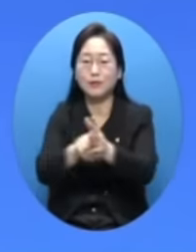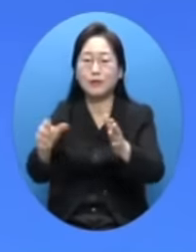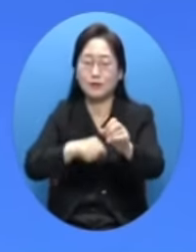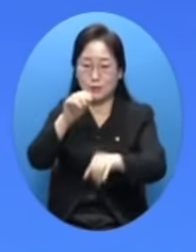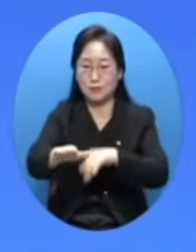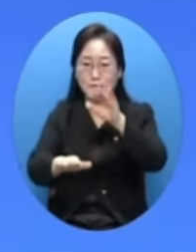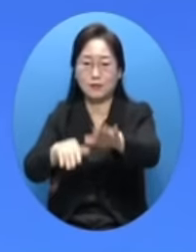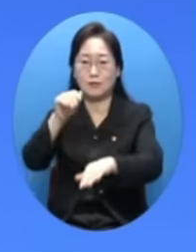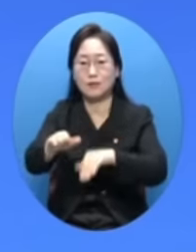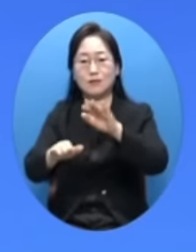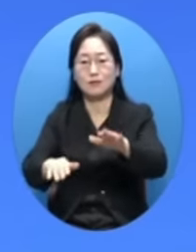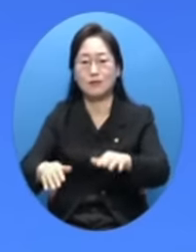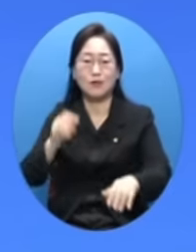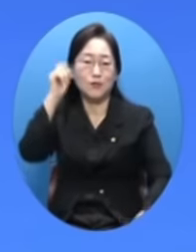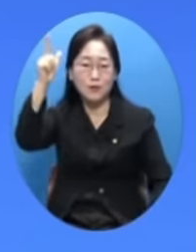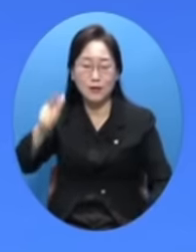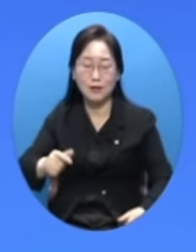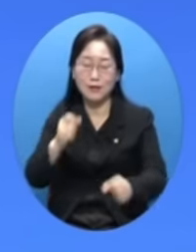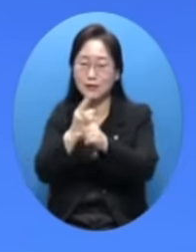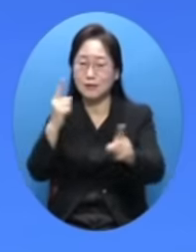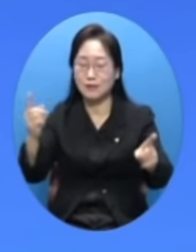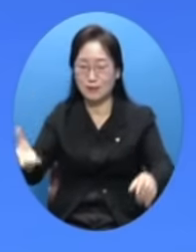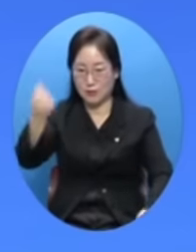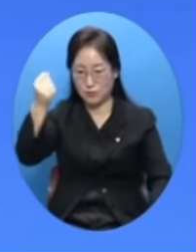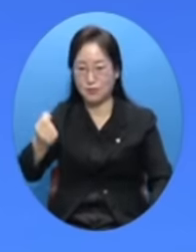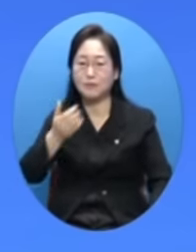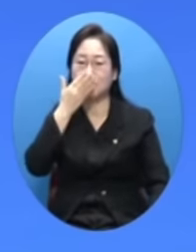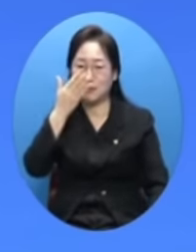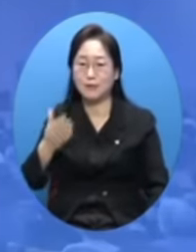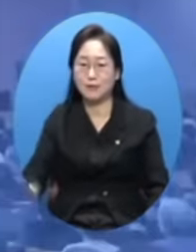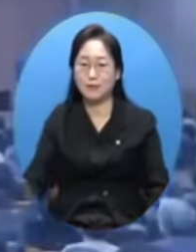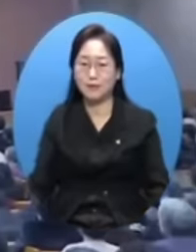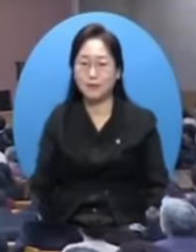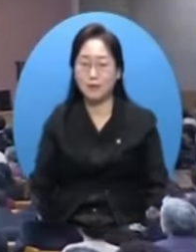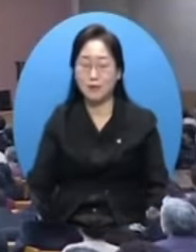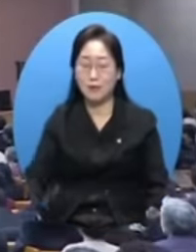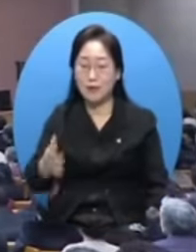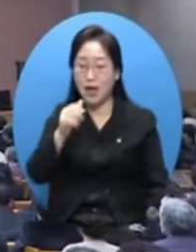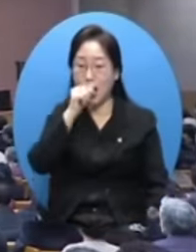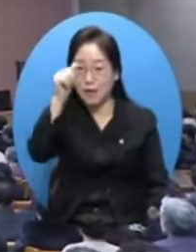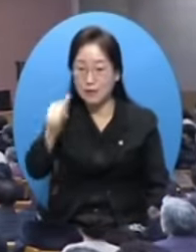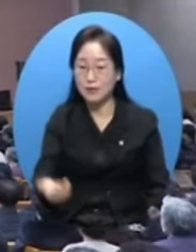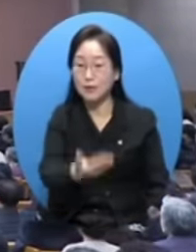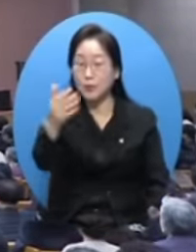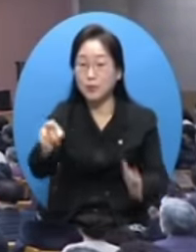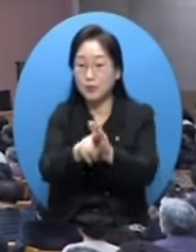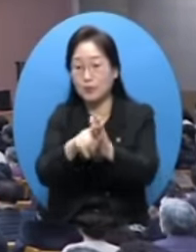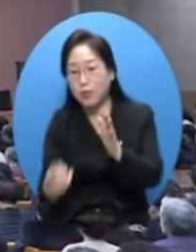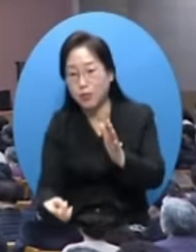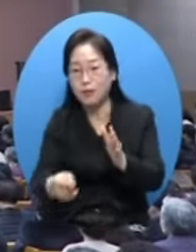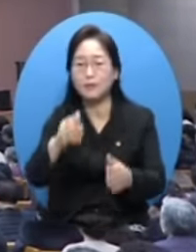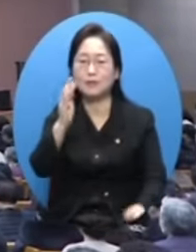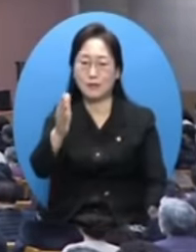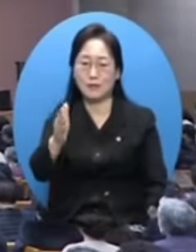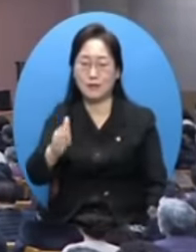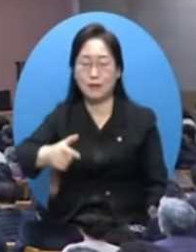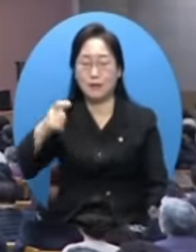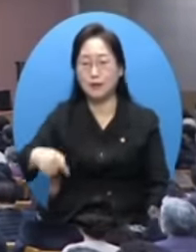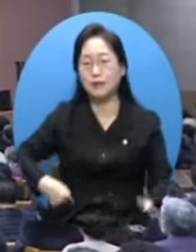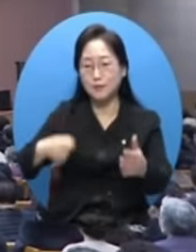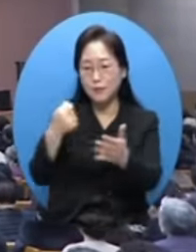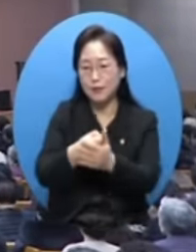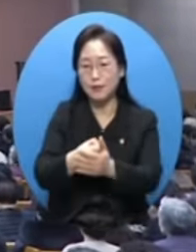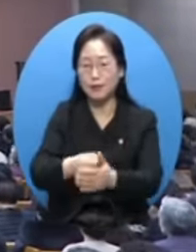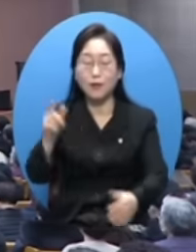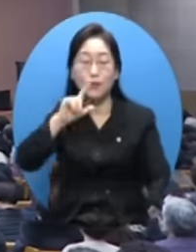전진해서 위대한 승리자의 삶을 살게 될 것입니다 아멘 절대로 여러분이 믿음이 약해서 무너지지 말고 강하고 담대하여